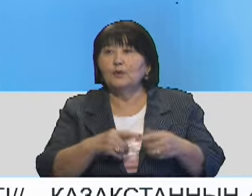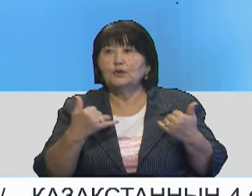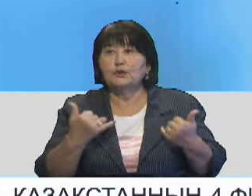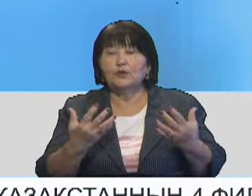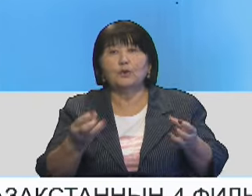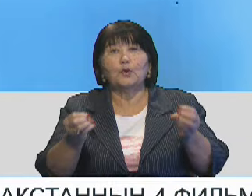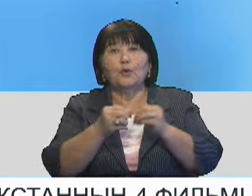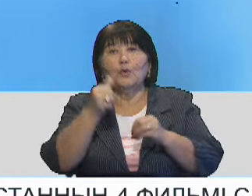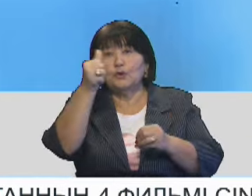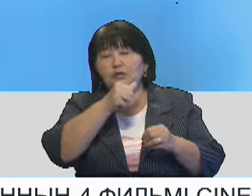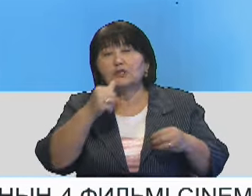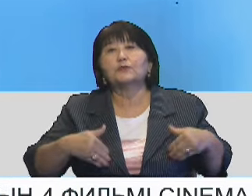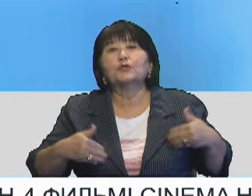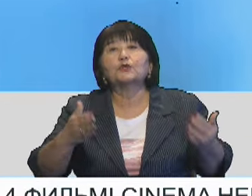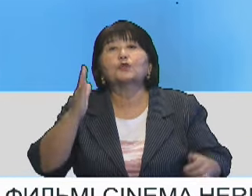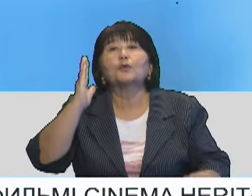10 жылдығымыз құтты болсын.